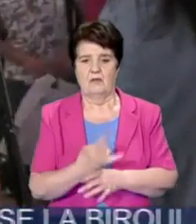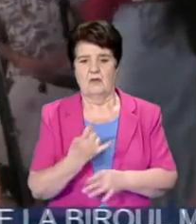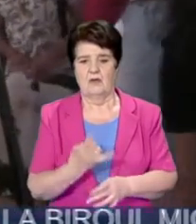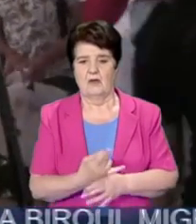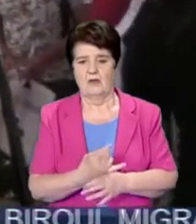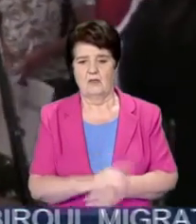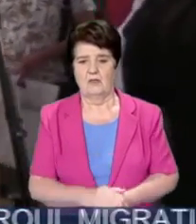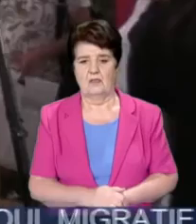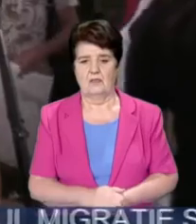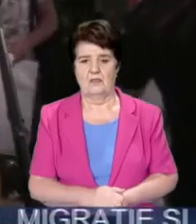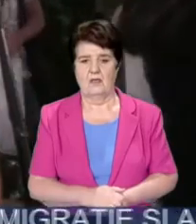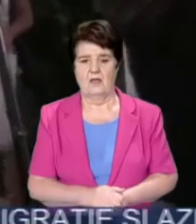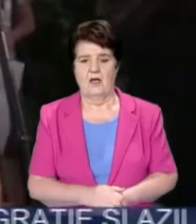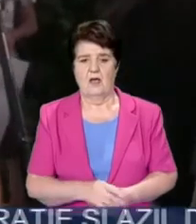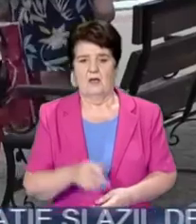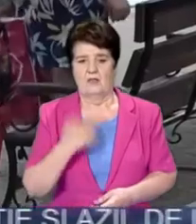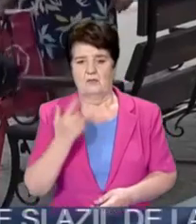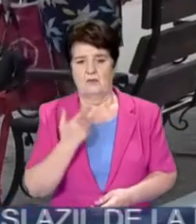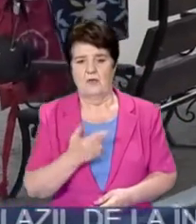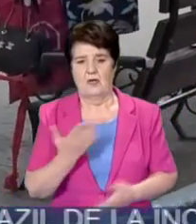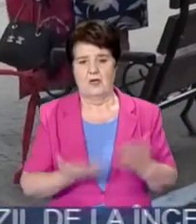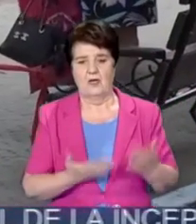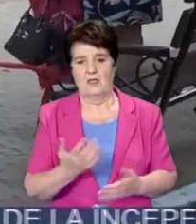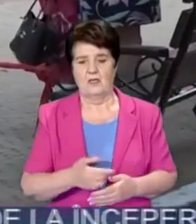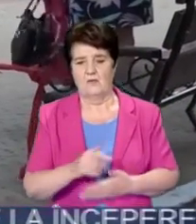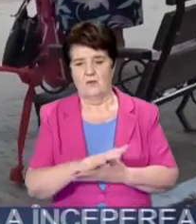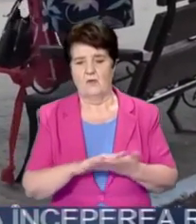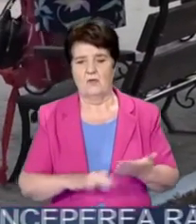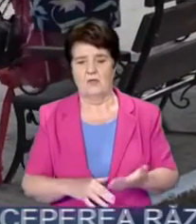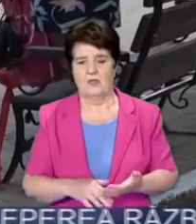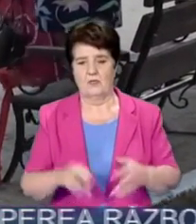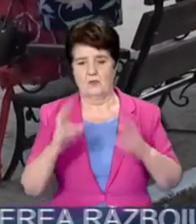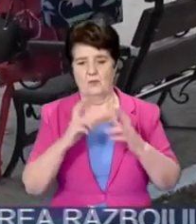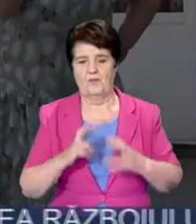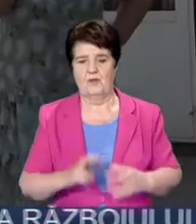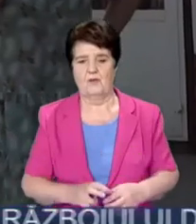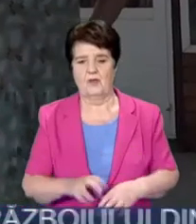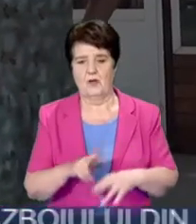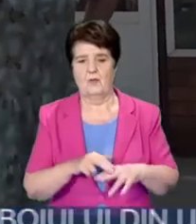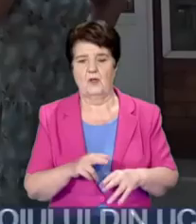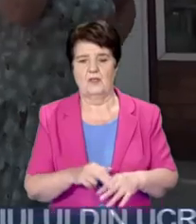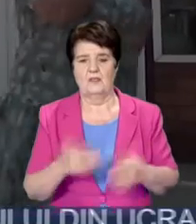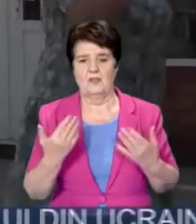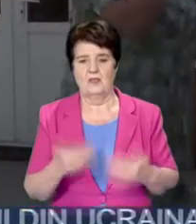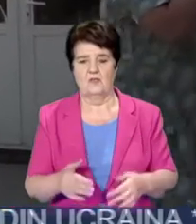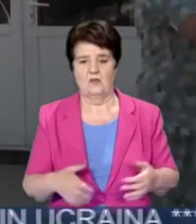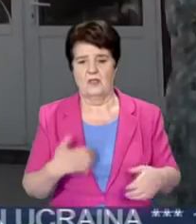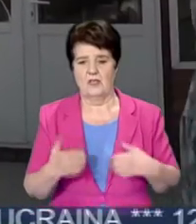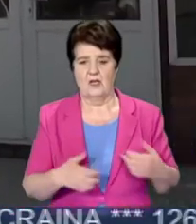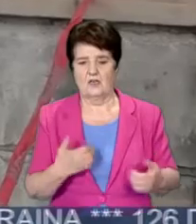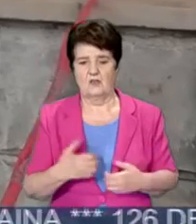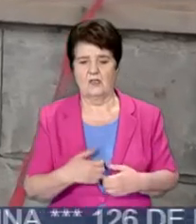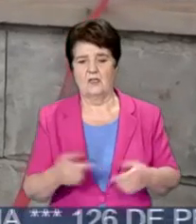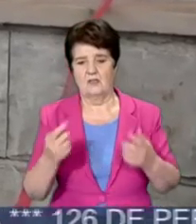A fost o alertă, acum e a doua alertă, cred că vom continua să lucrăm după verificările poliției. E deja deranjant, însă ne